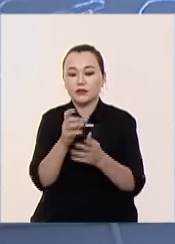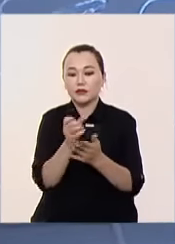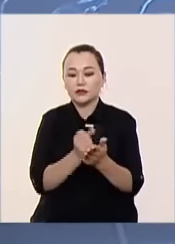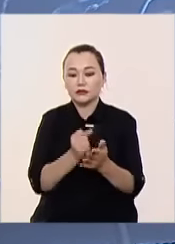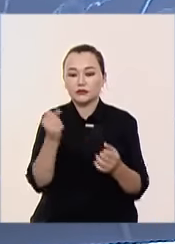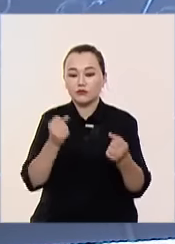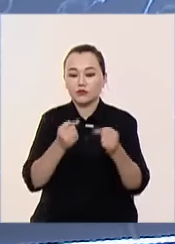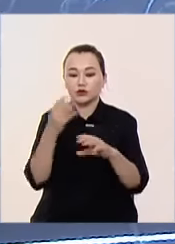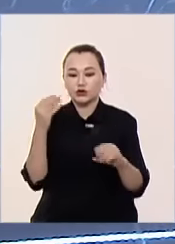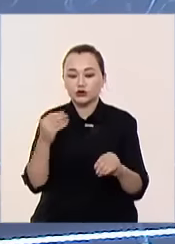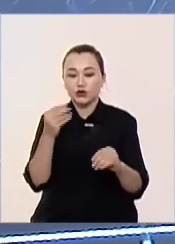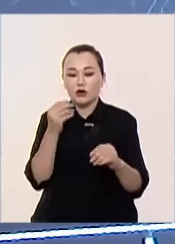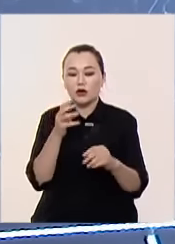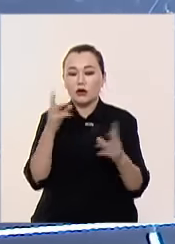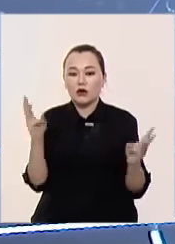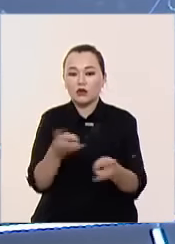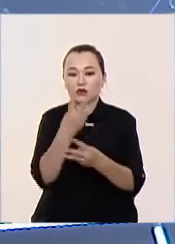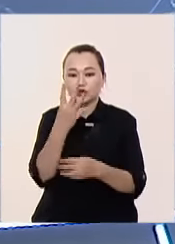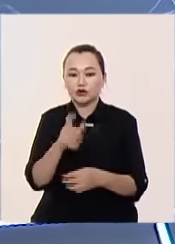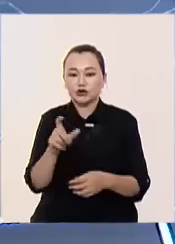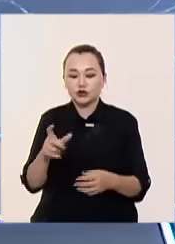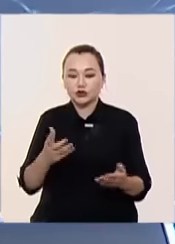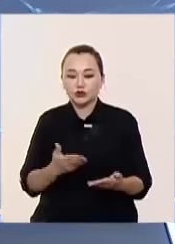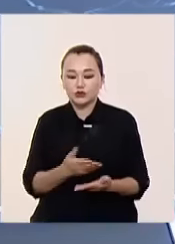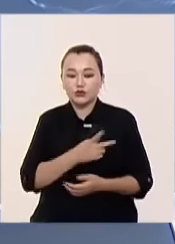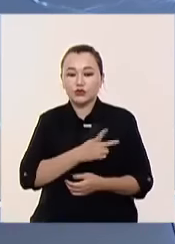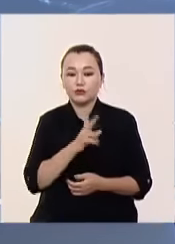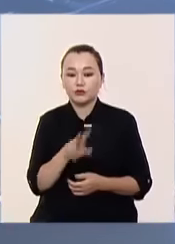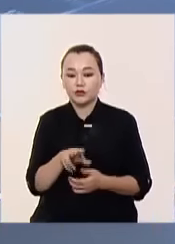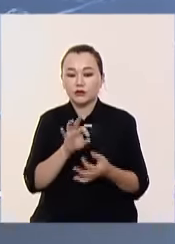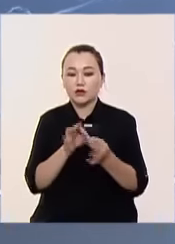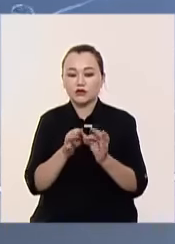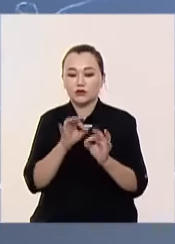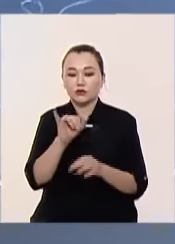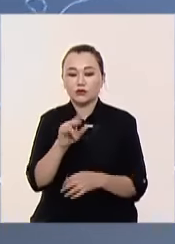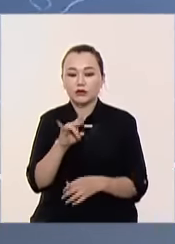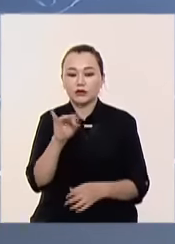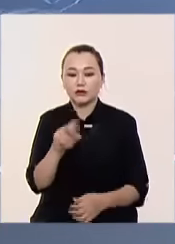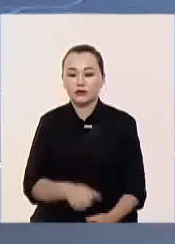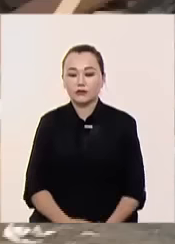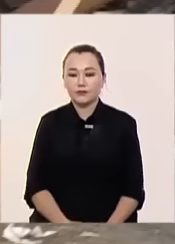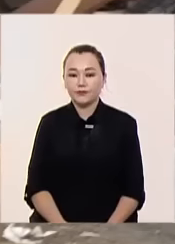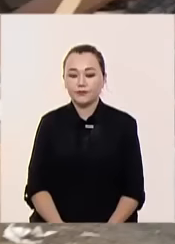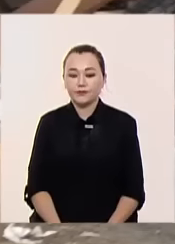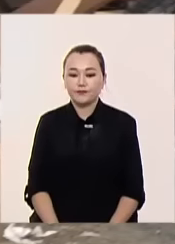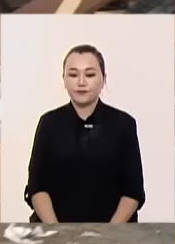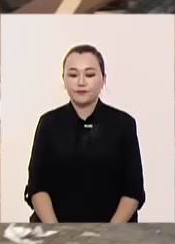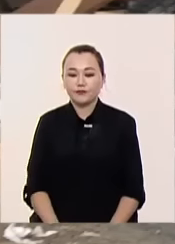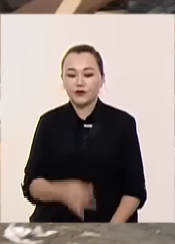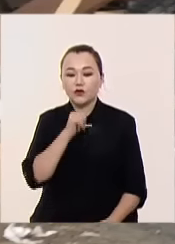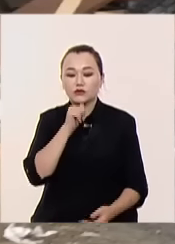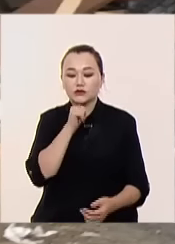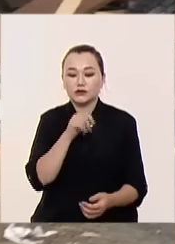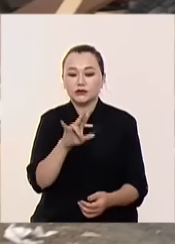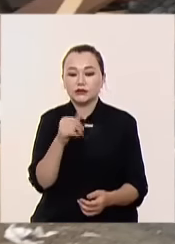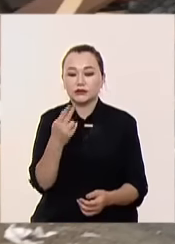автозапчастей. Огонь унес жизни и 4 жителей города. Подробности у Нины Шапо. Костанайск,